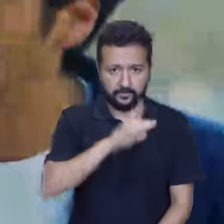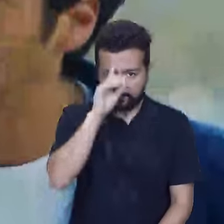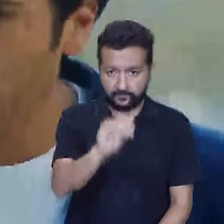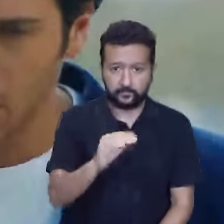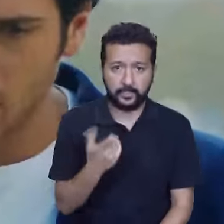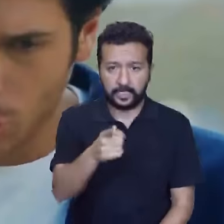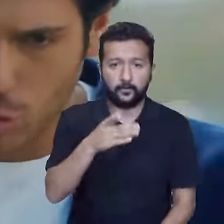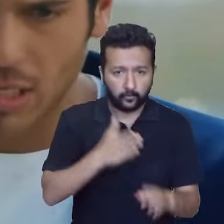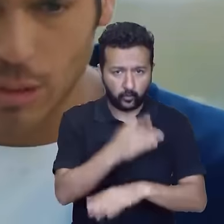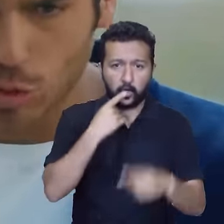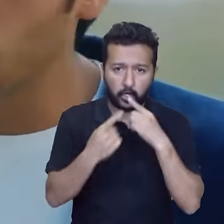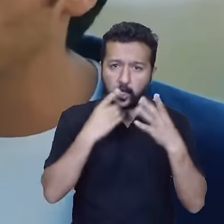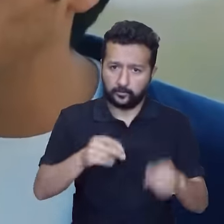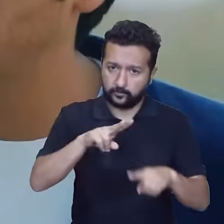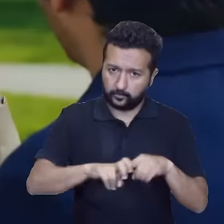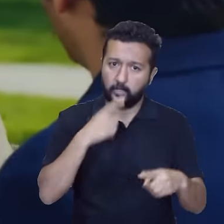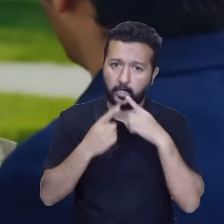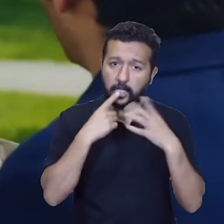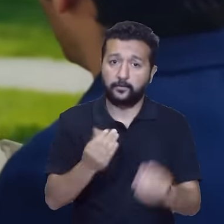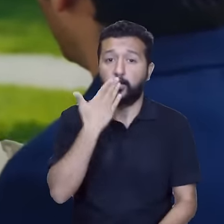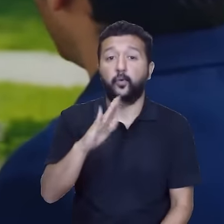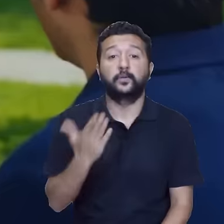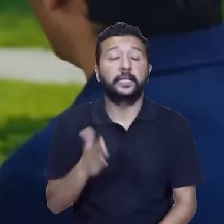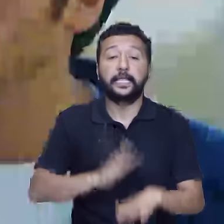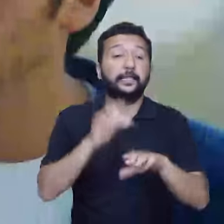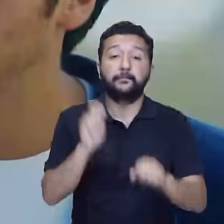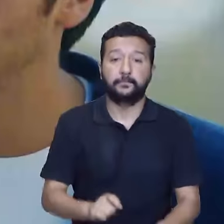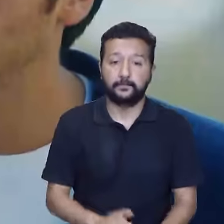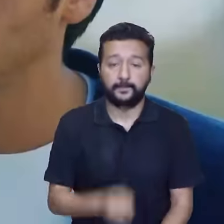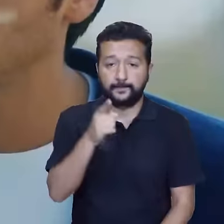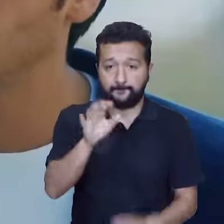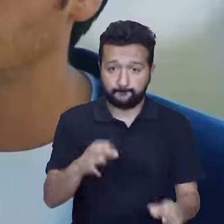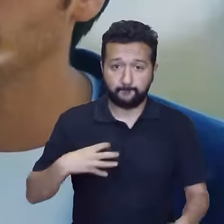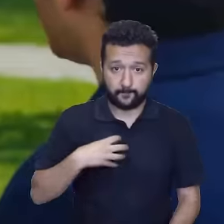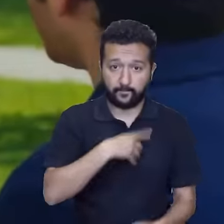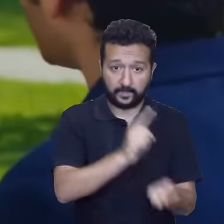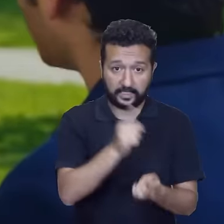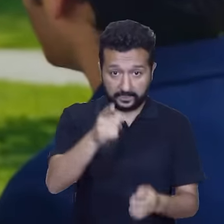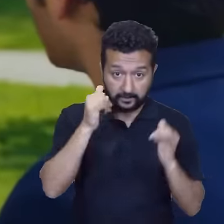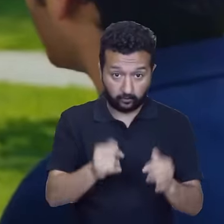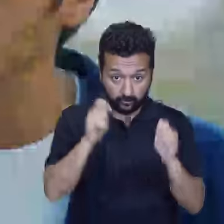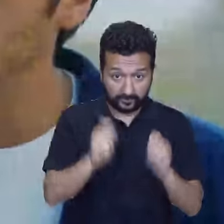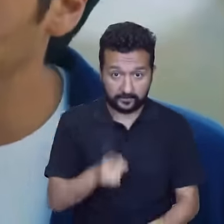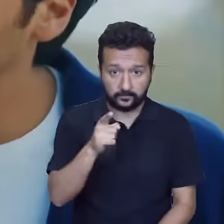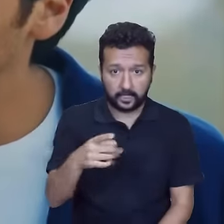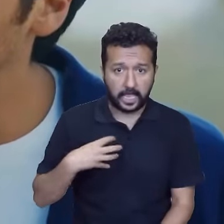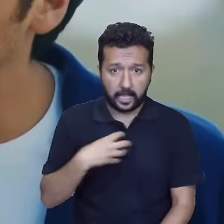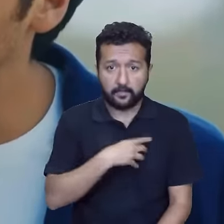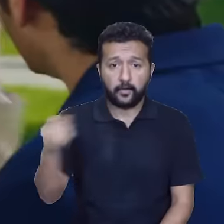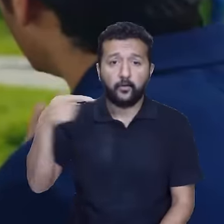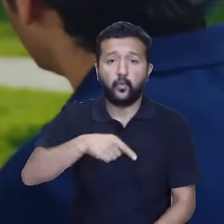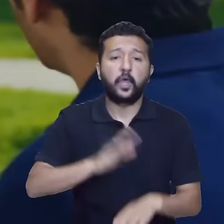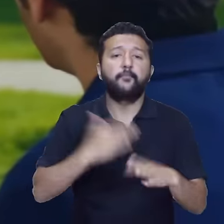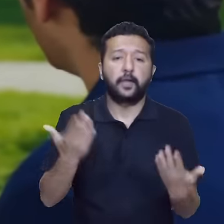Itır. Adam akıllı konuşacaksan oturup konuşalım. Yoksa ne yaparsın? Sen de annen gibi gidip şiddete mi başvurursun hemen ha? Annemi